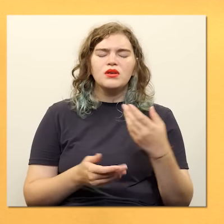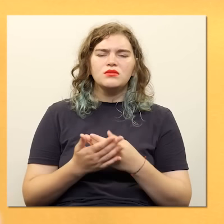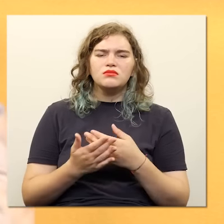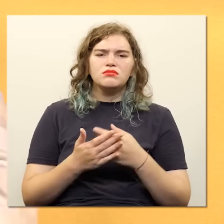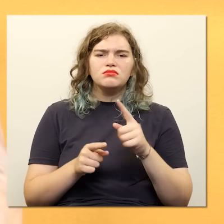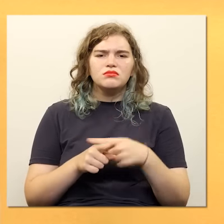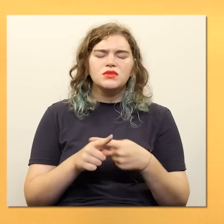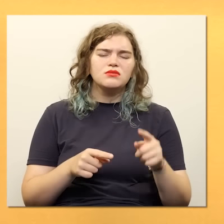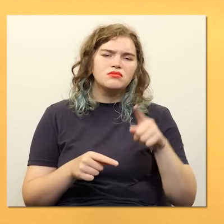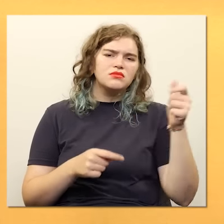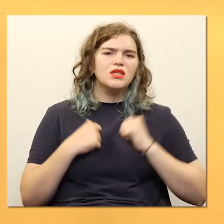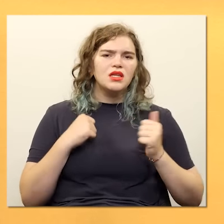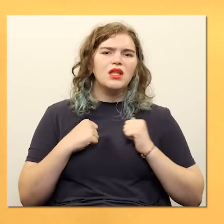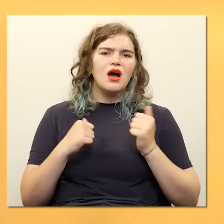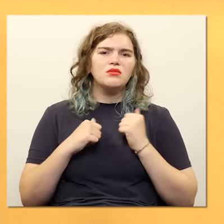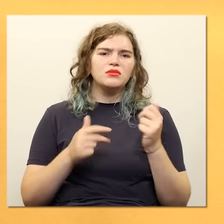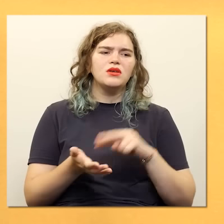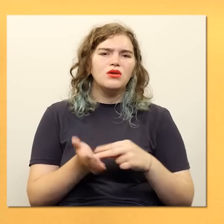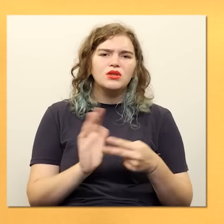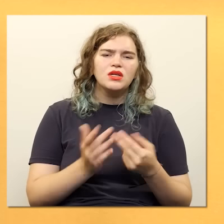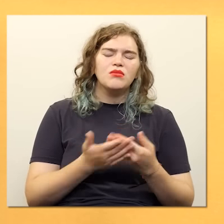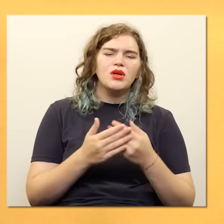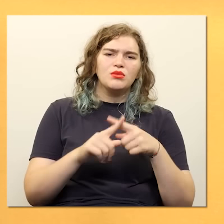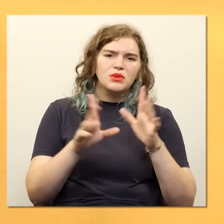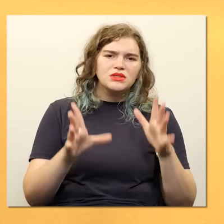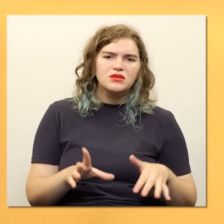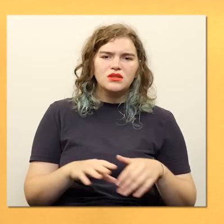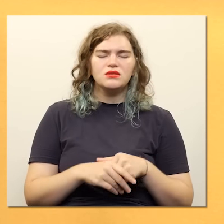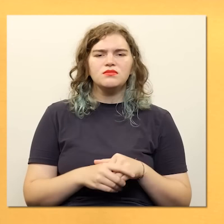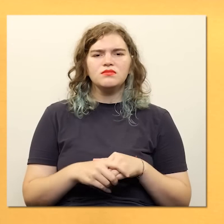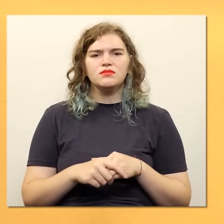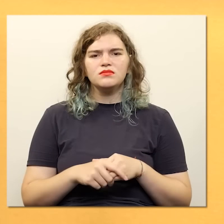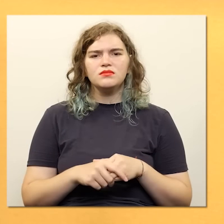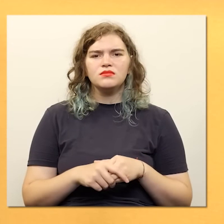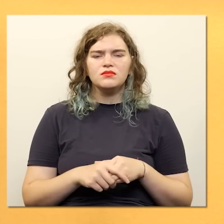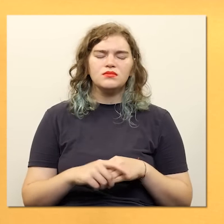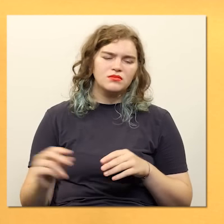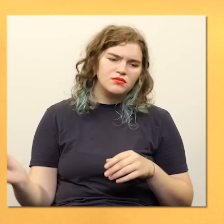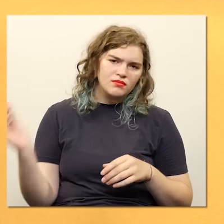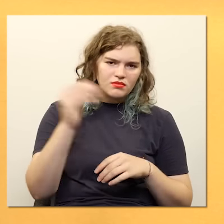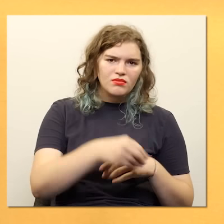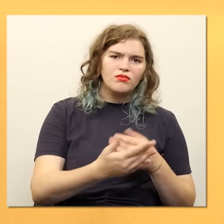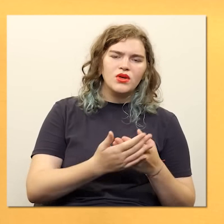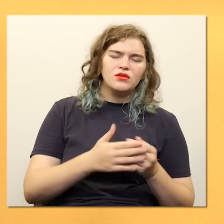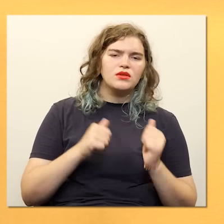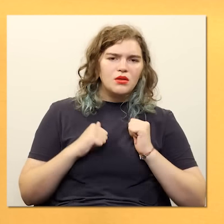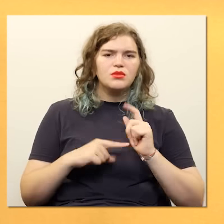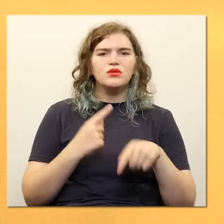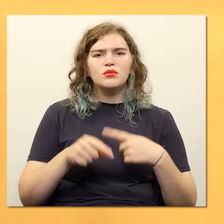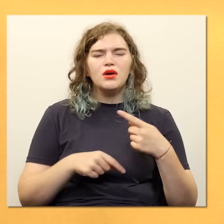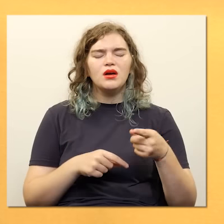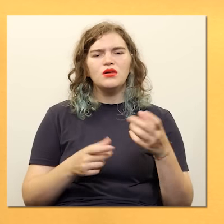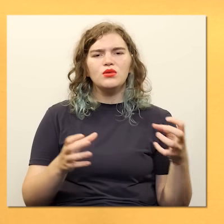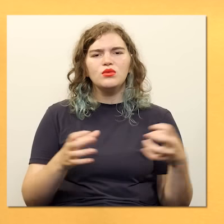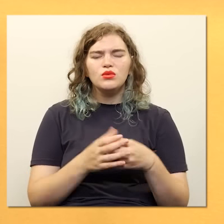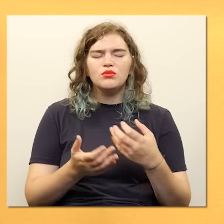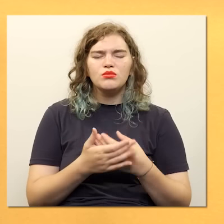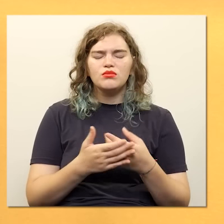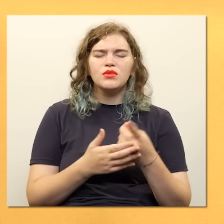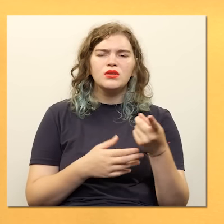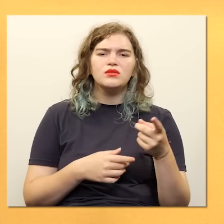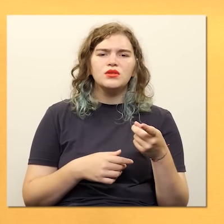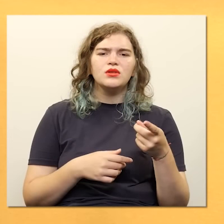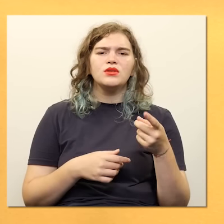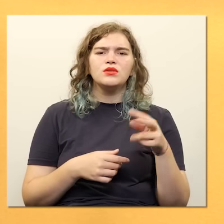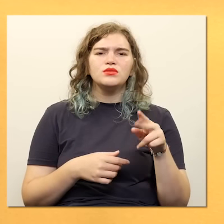În tabăra care se organiza atunci cu biserica. I-am dus în tabără, după aia a fost o grupă de